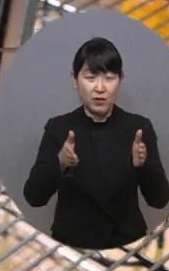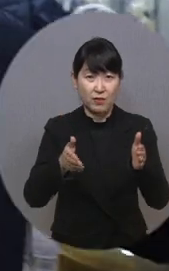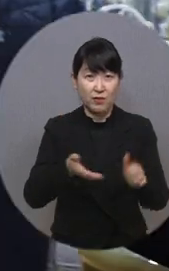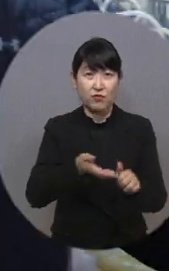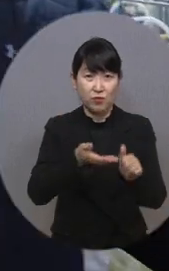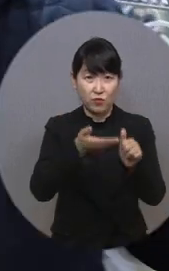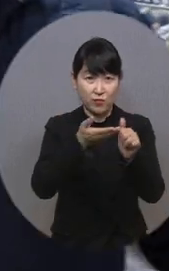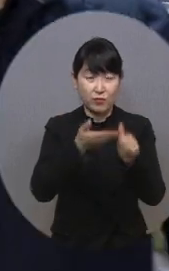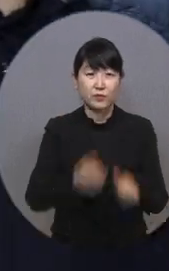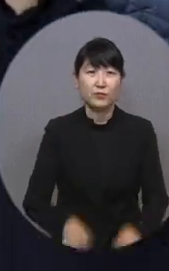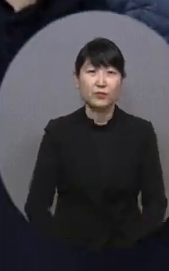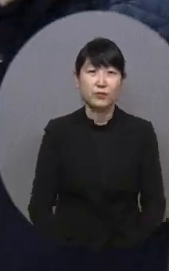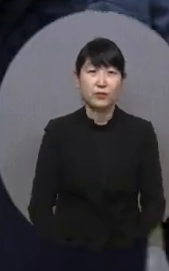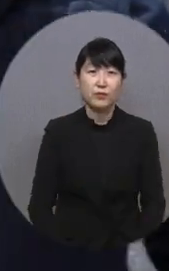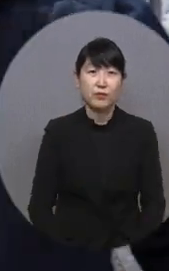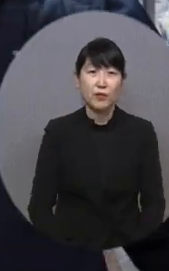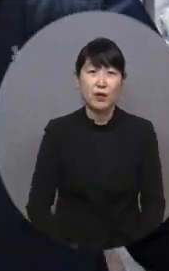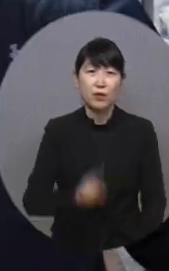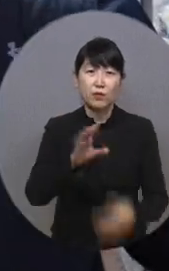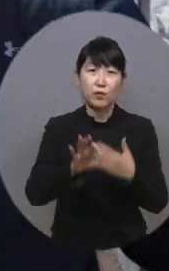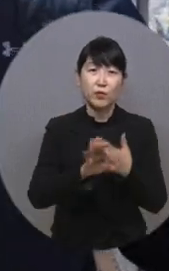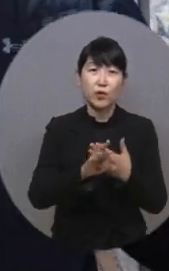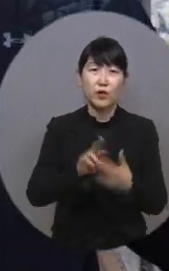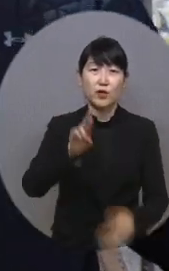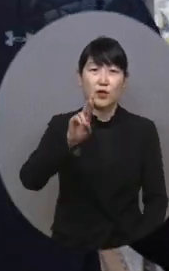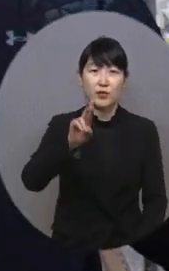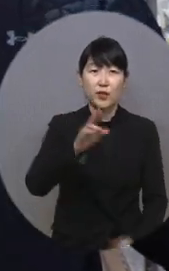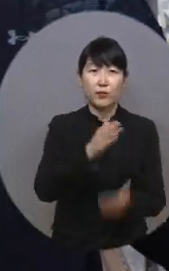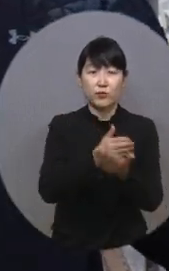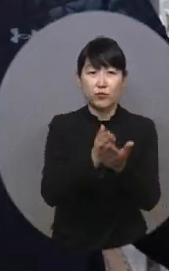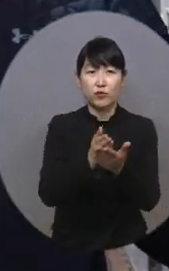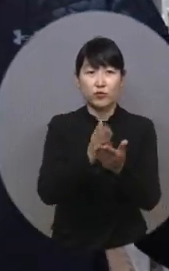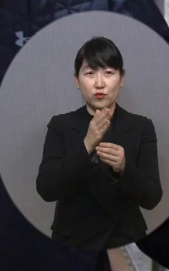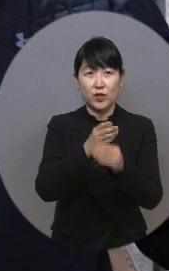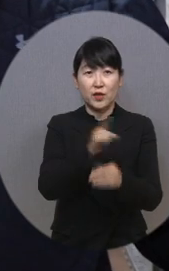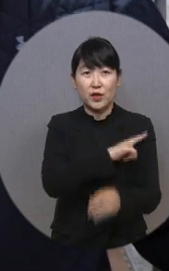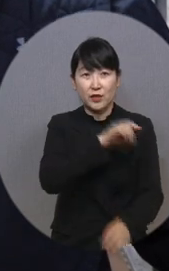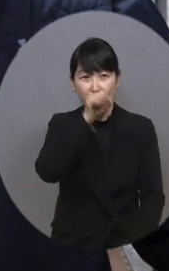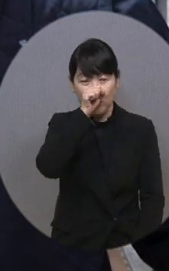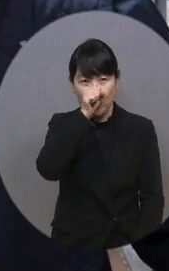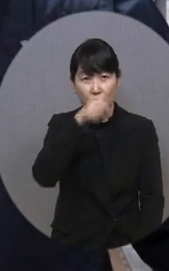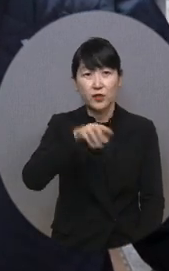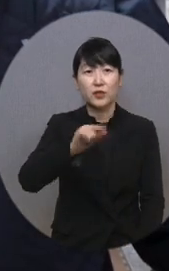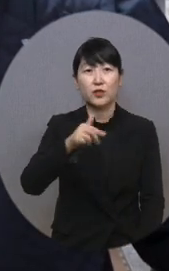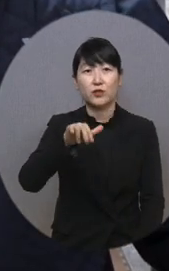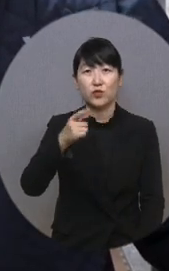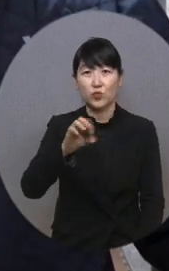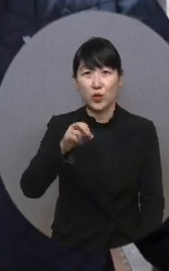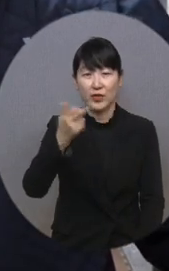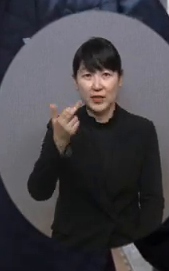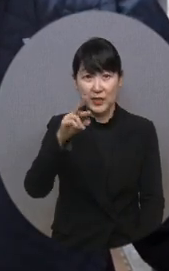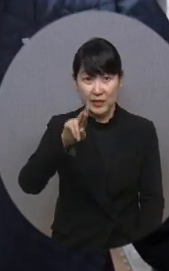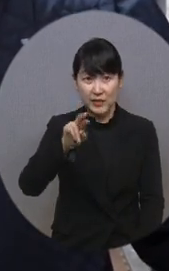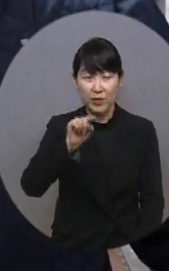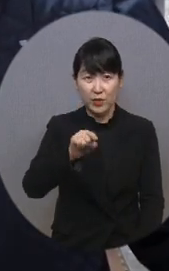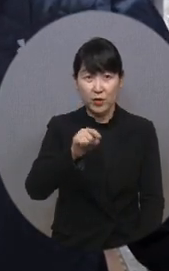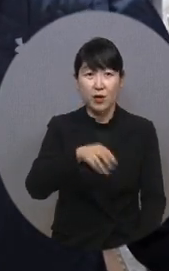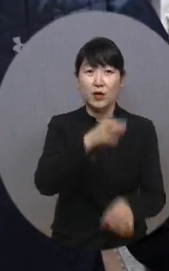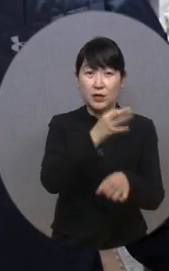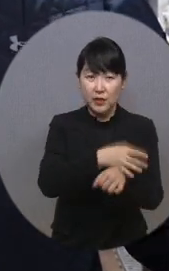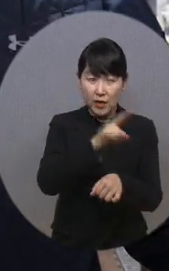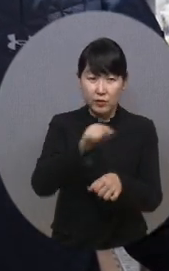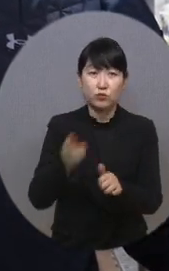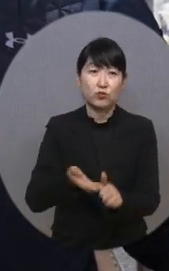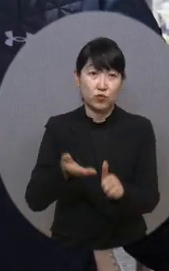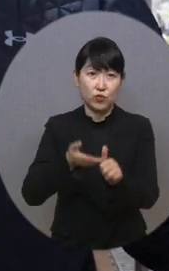네. 그러면은 삶 중에 가장 좋다는 천종산삼을 이렇게 구매해서 키우게 되면은 네. 이거는